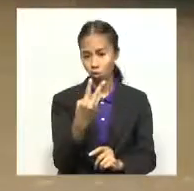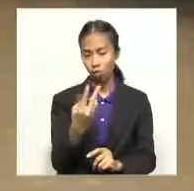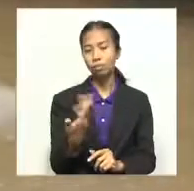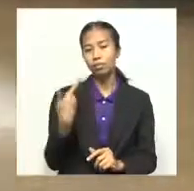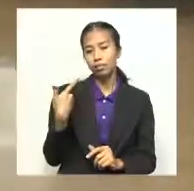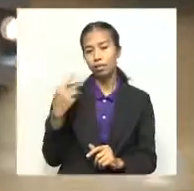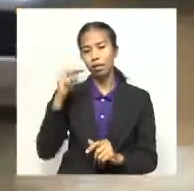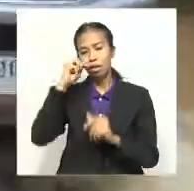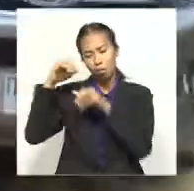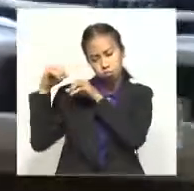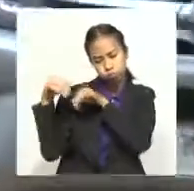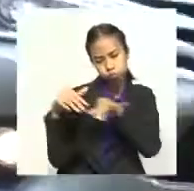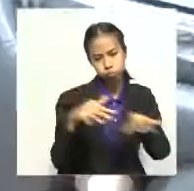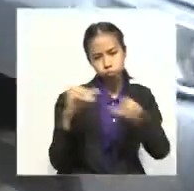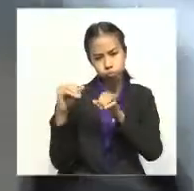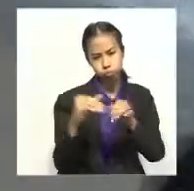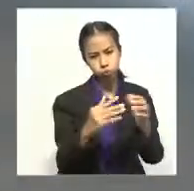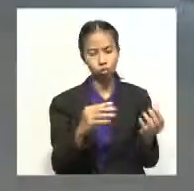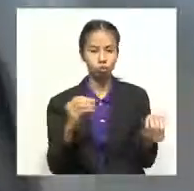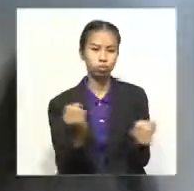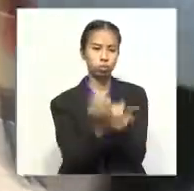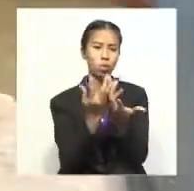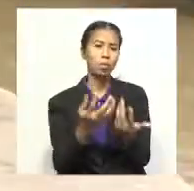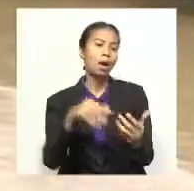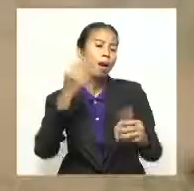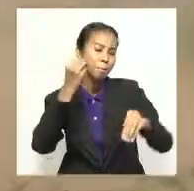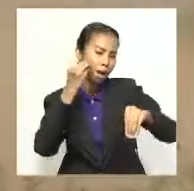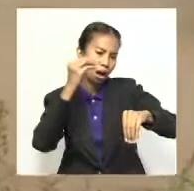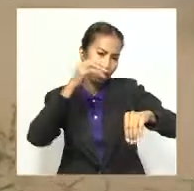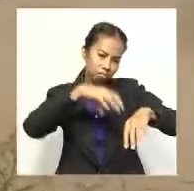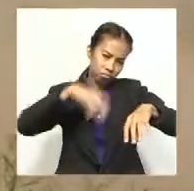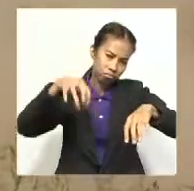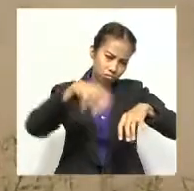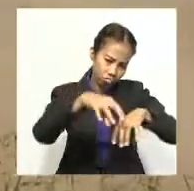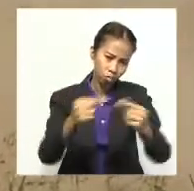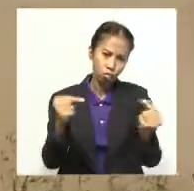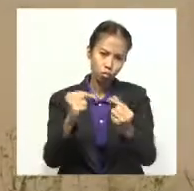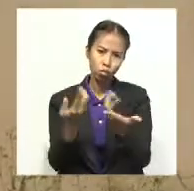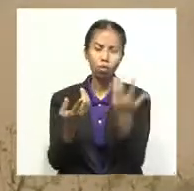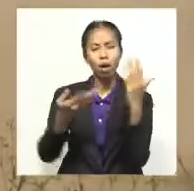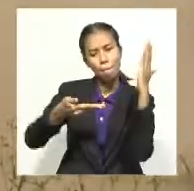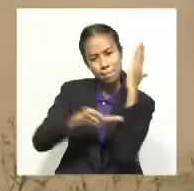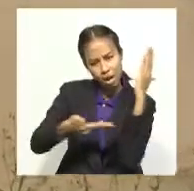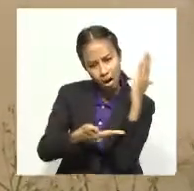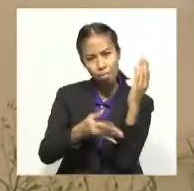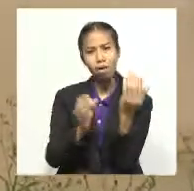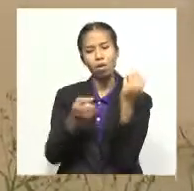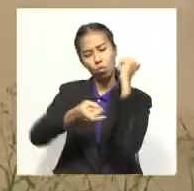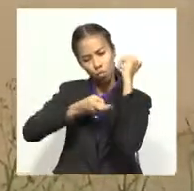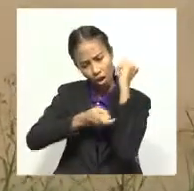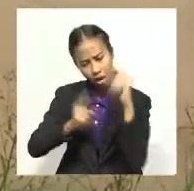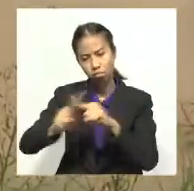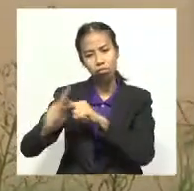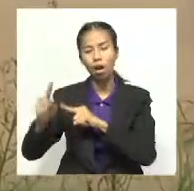านะคะเริ่มไหลบ่าเข้าท่วมบ้านเรือนประชาชนท่วมสวนผลไม้สวนยางพาราสวนปาล์มน้ำมันถนนสายรอง